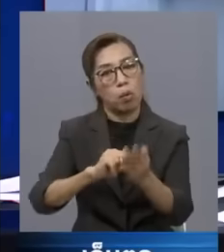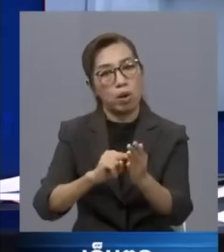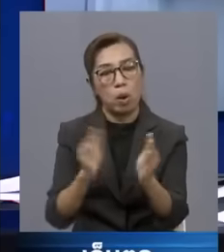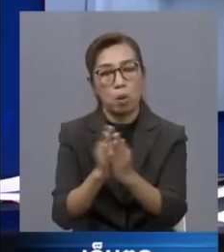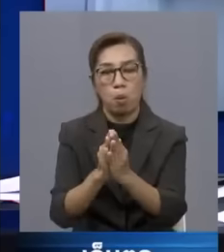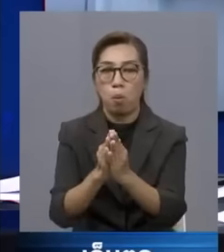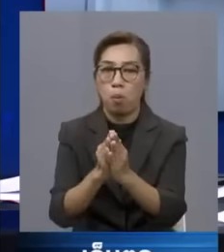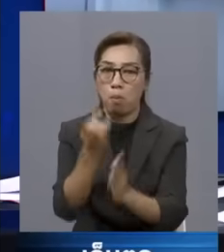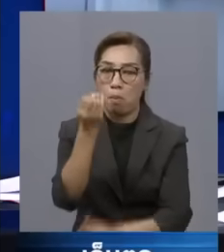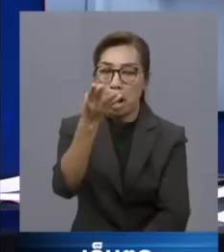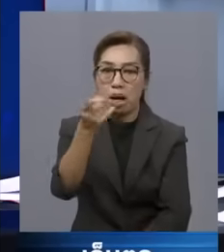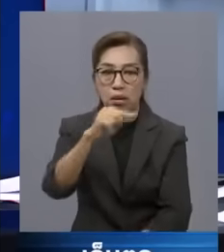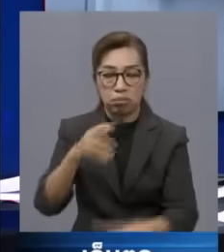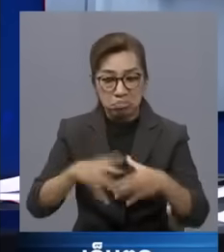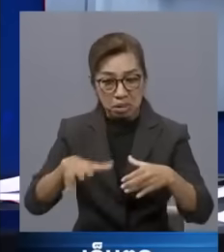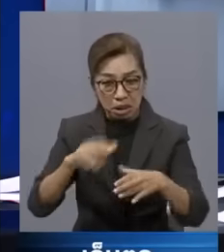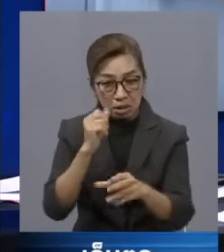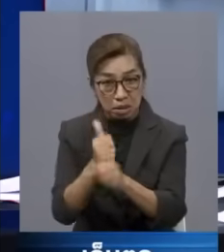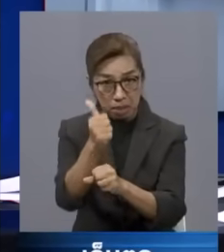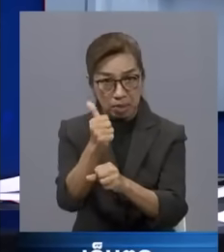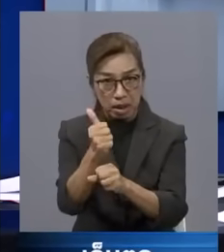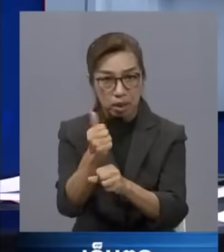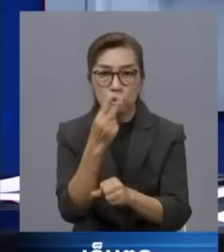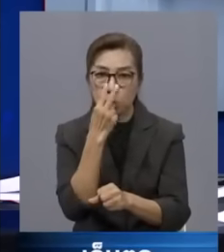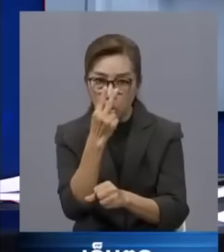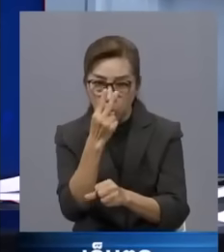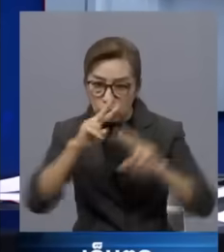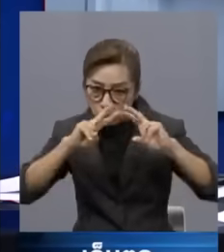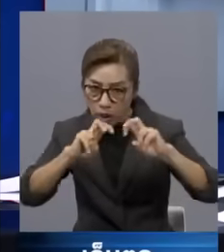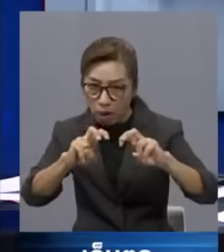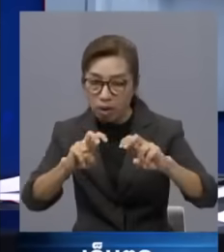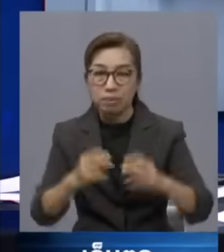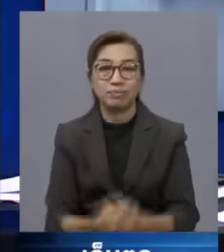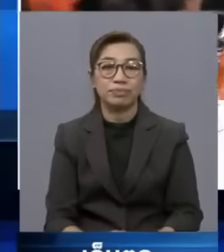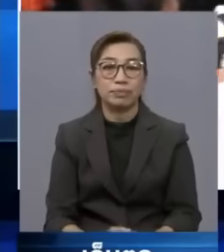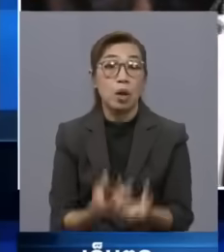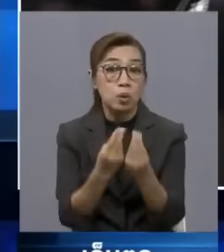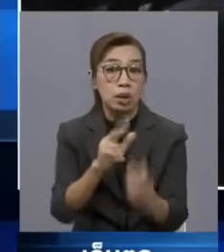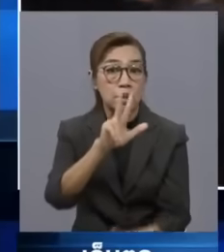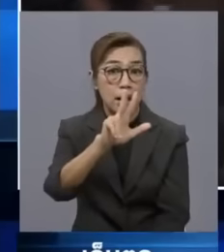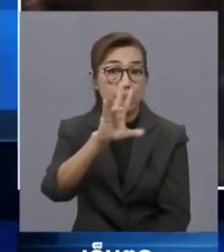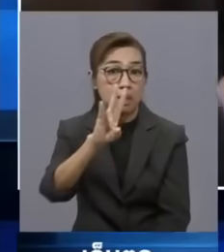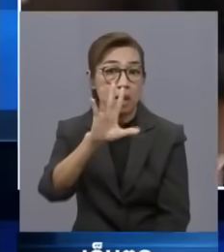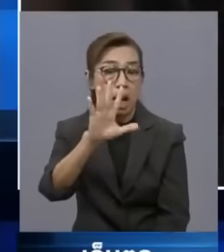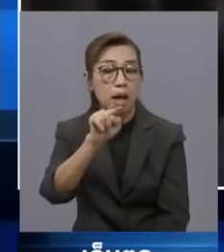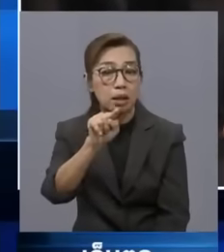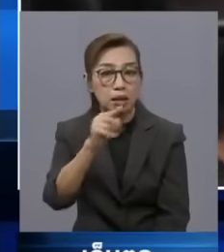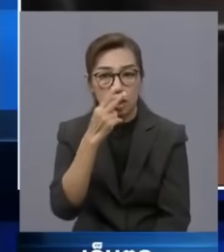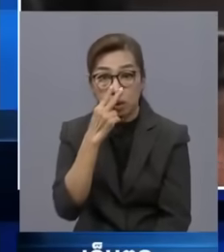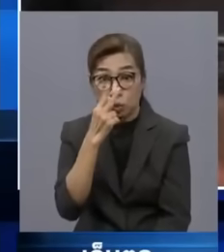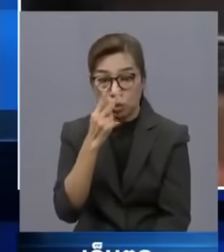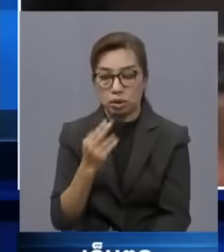เพื่อไทยจะไปถึงได้หรือไม่อันนี้ต้องไปถอดรหัสพร้อมๆกันนะครับตัวเลข 375ตอนนี้อยากชวนไปดูสมาชิก